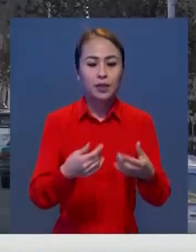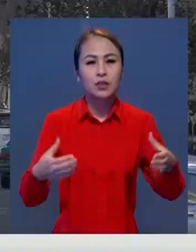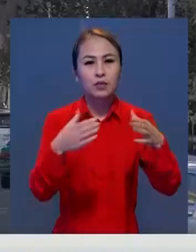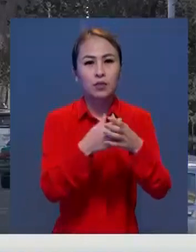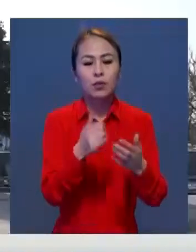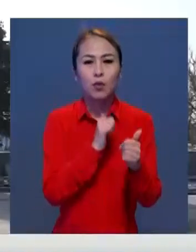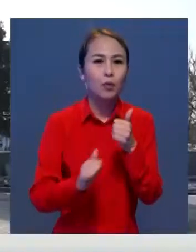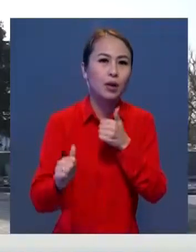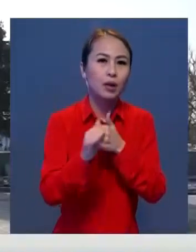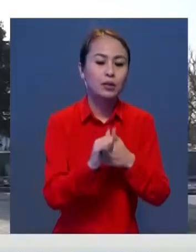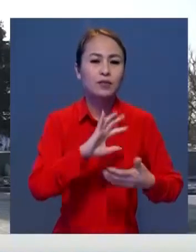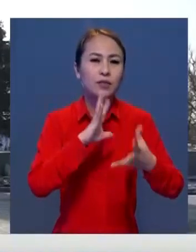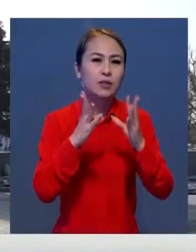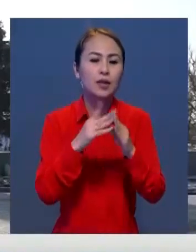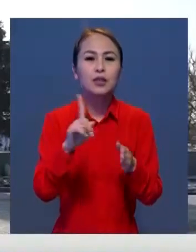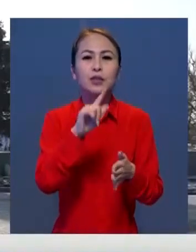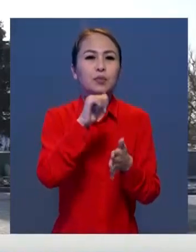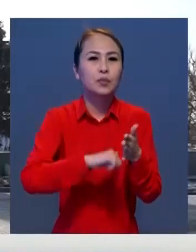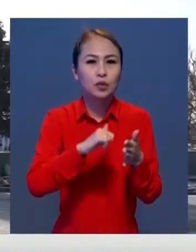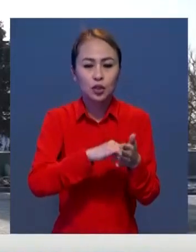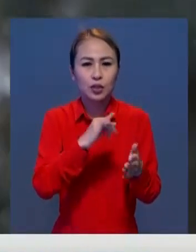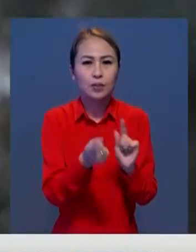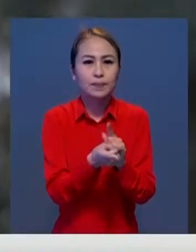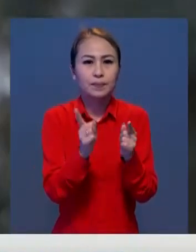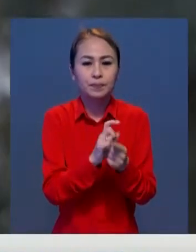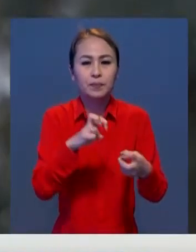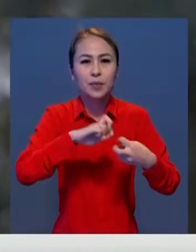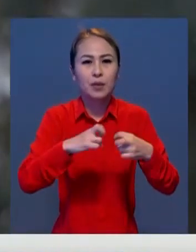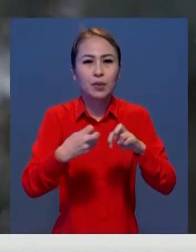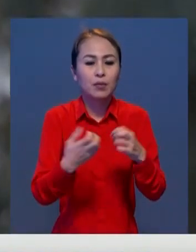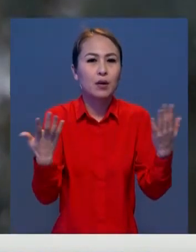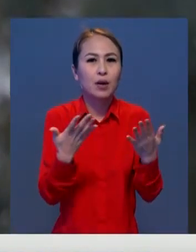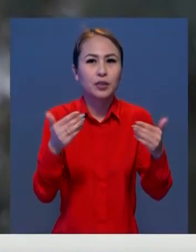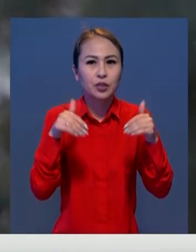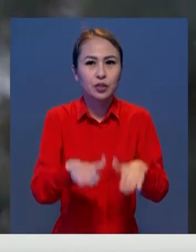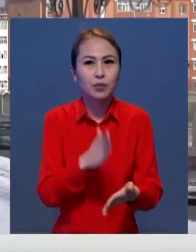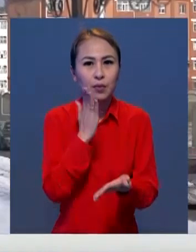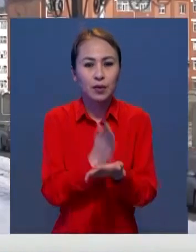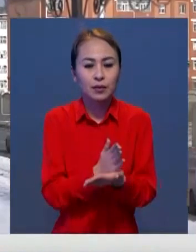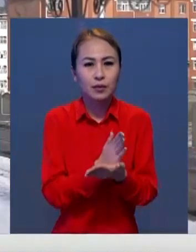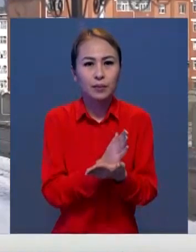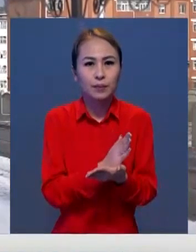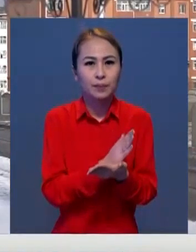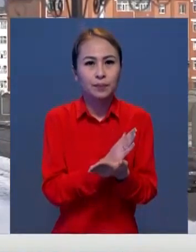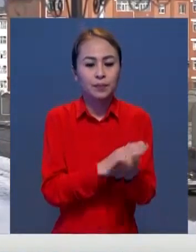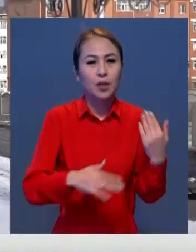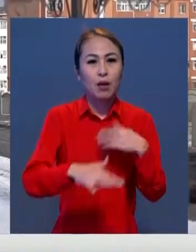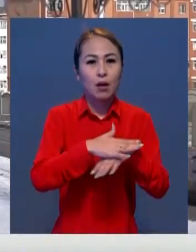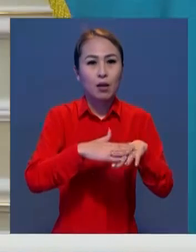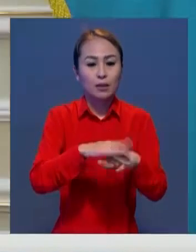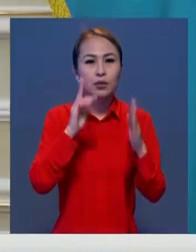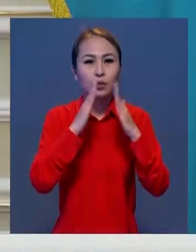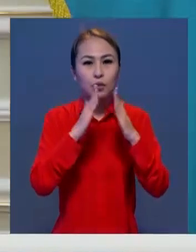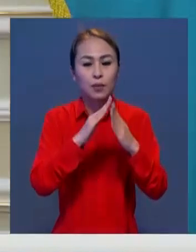артта келеді. Жағдайға не себеп және бастысы оны түзеу үшін қандай шаралар қолға алынып жатыр? Халықты баспанамен қамтамасыз